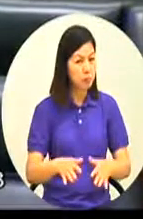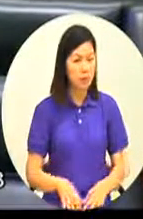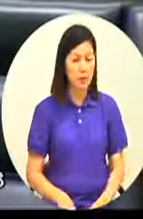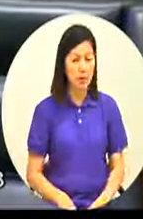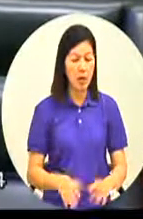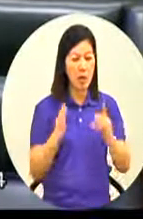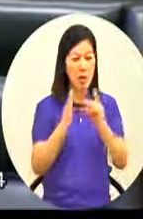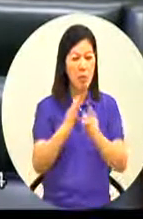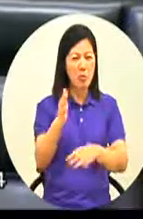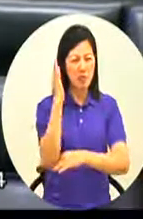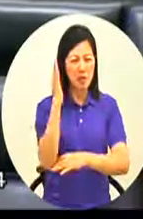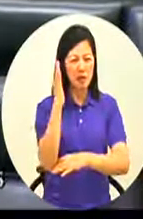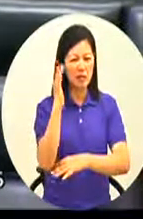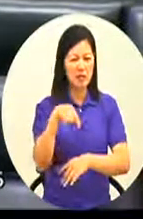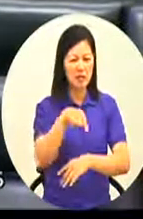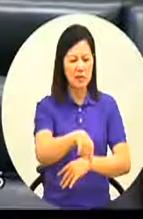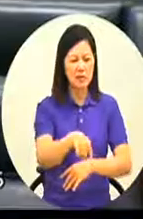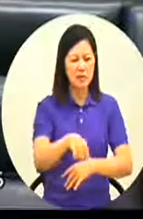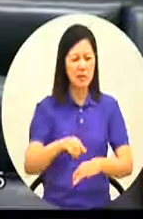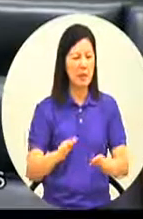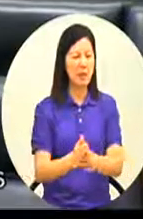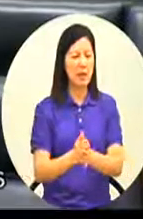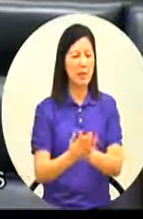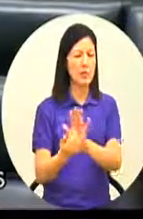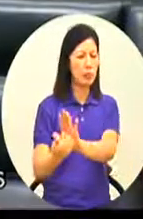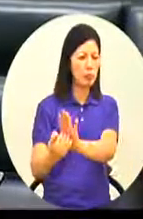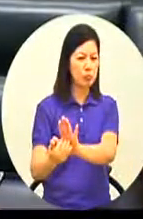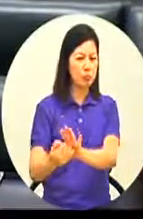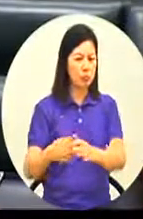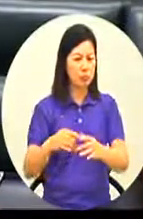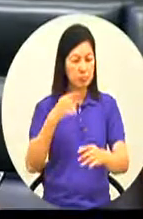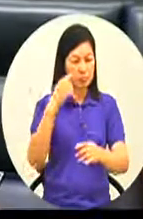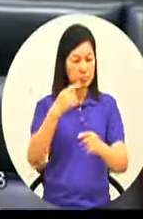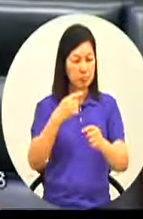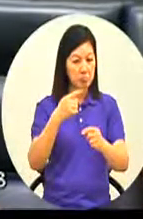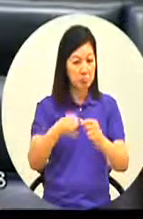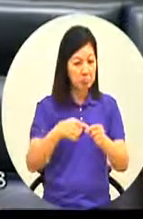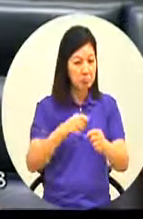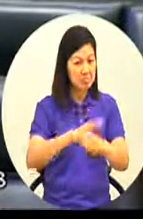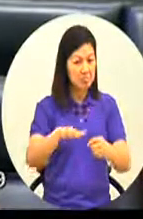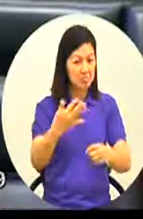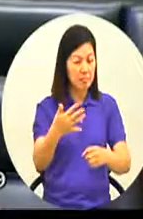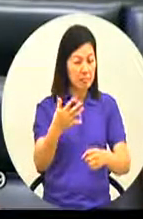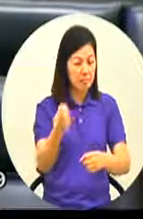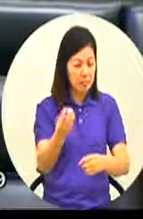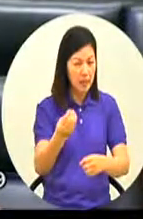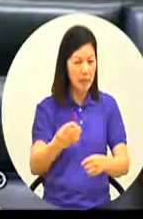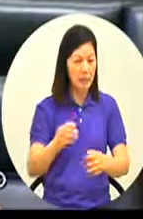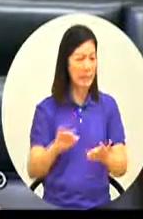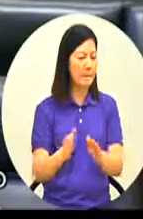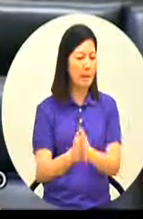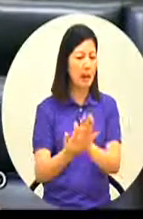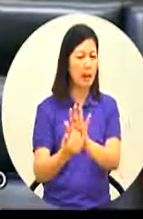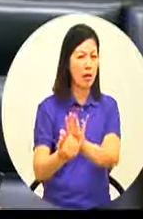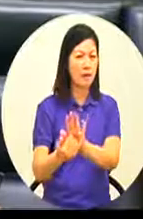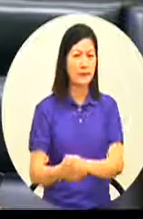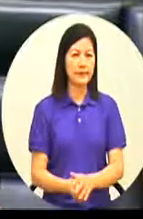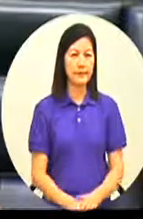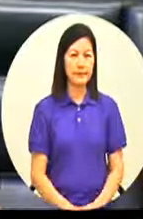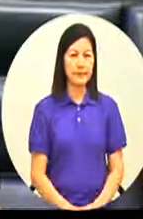的底线，啊，就拒绝掉，啊，你无到一档，啊，迄无法度，哦，这种情况是不是我们未